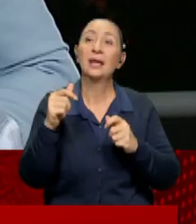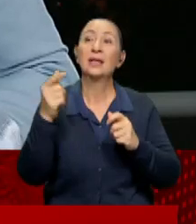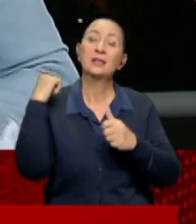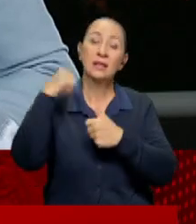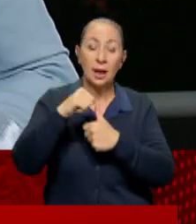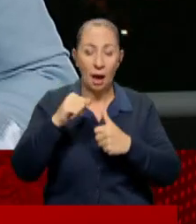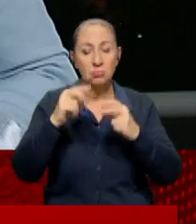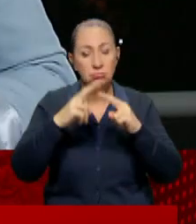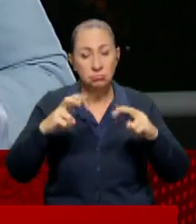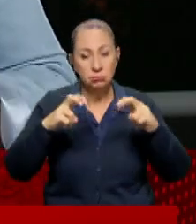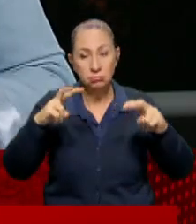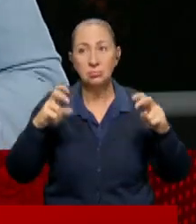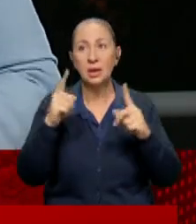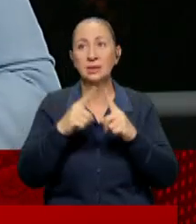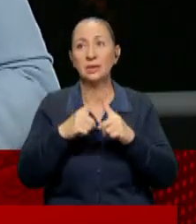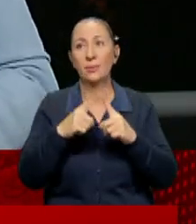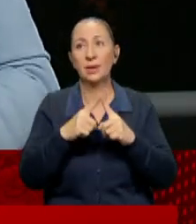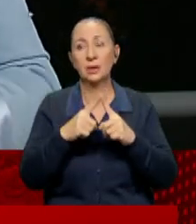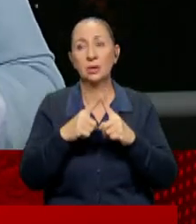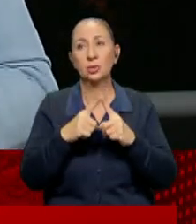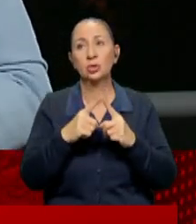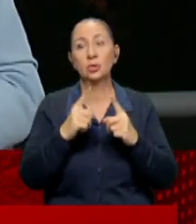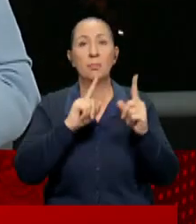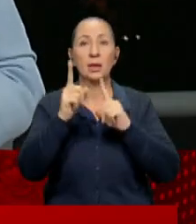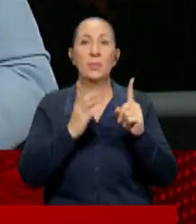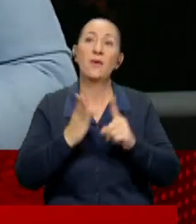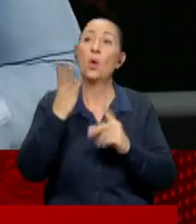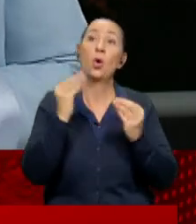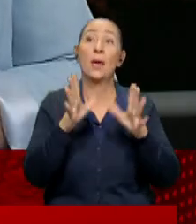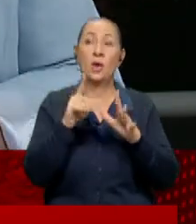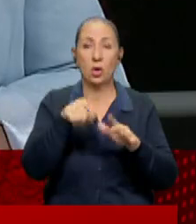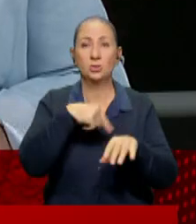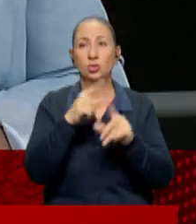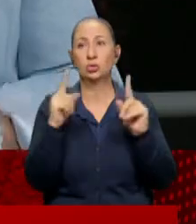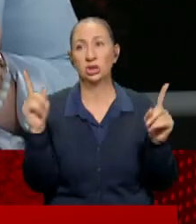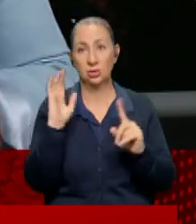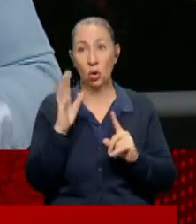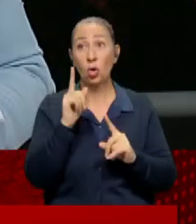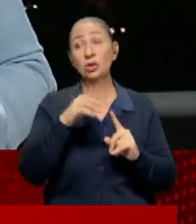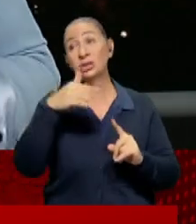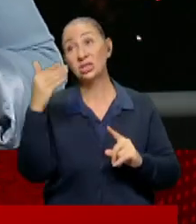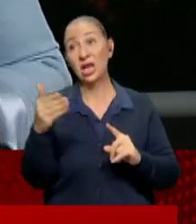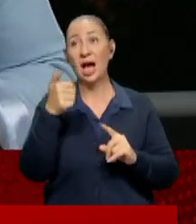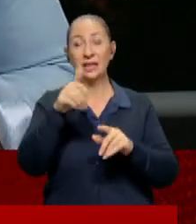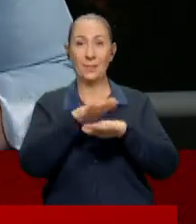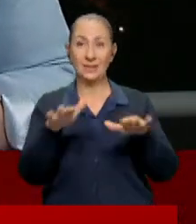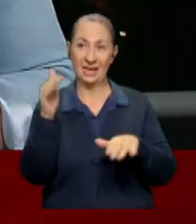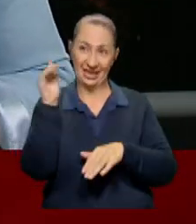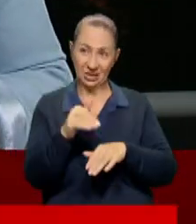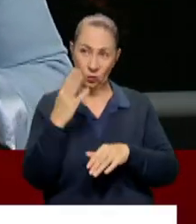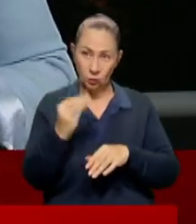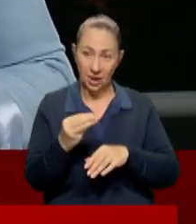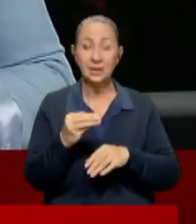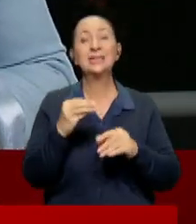raftan indirilecek ve bunun hesabı herhalde yargı önünde sorulacak. Öyle bir sürece gidiyor. Onun dışında altılı masaya gelecek